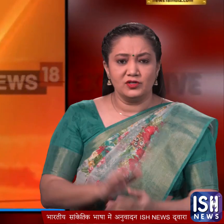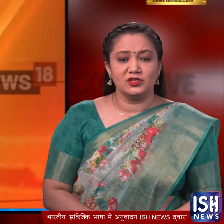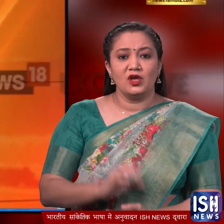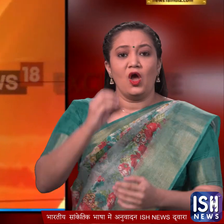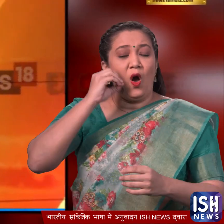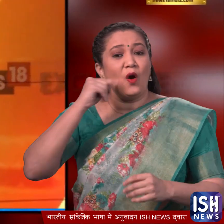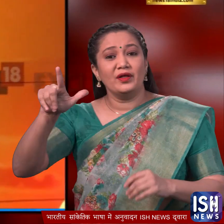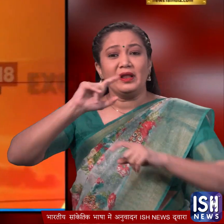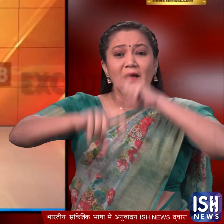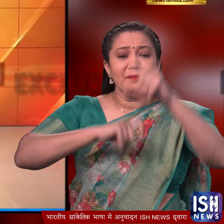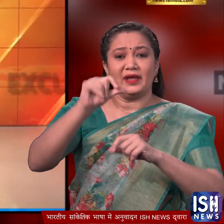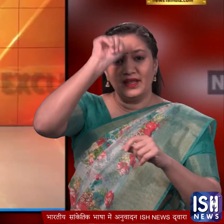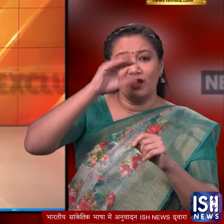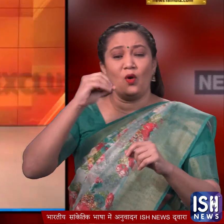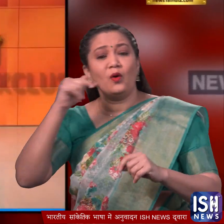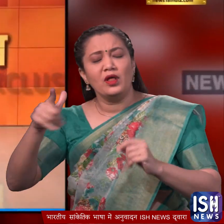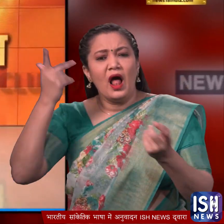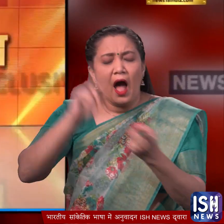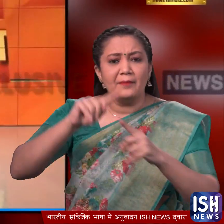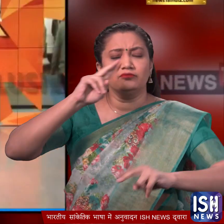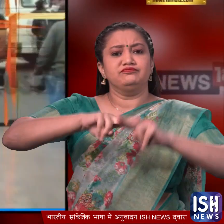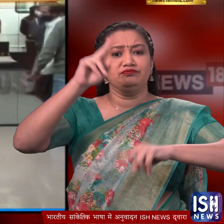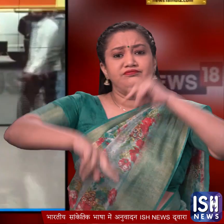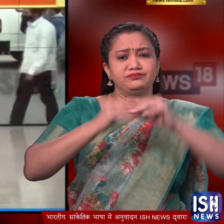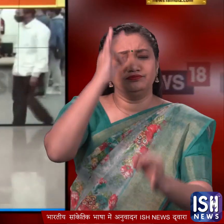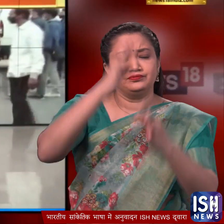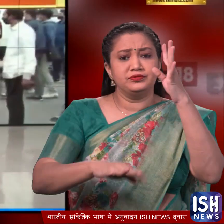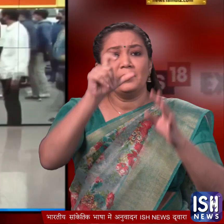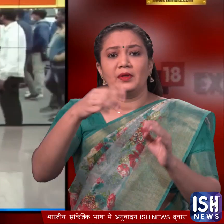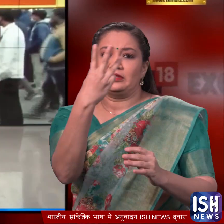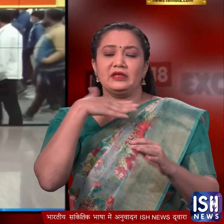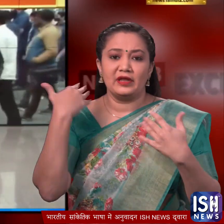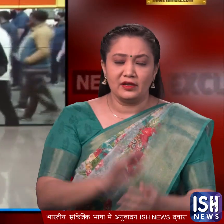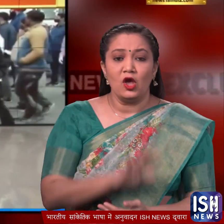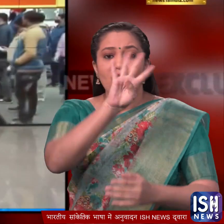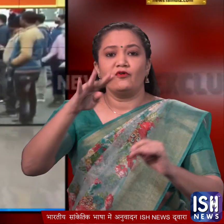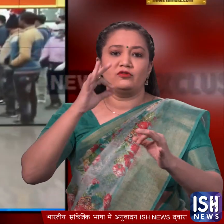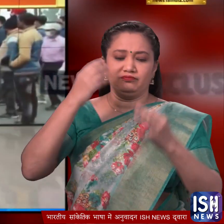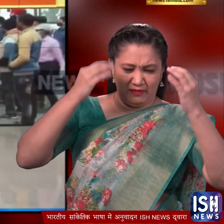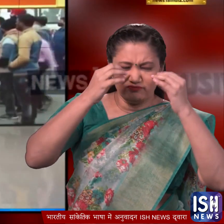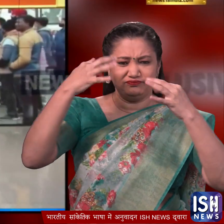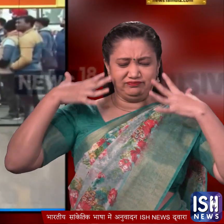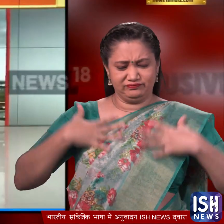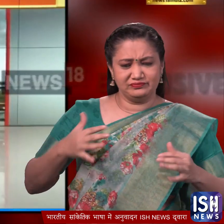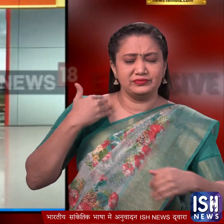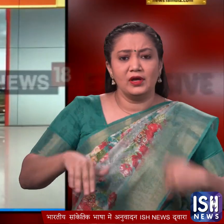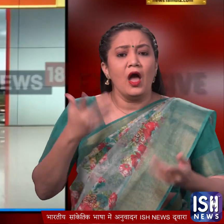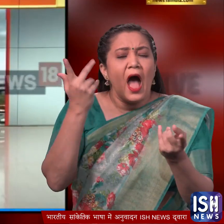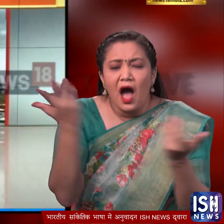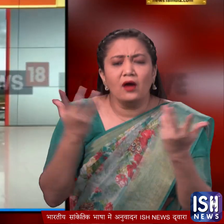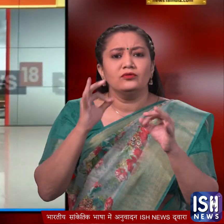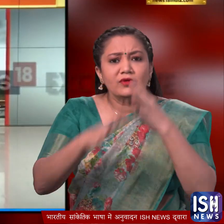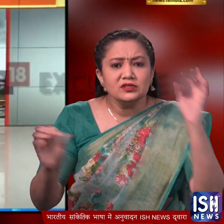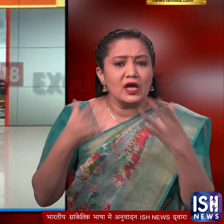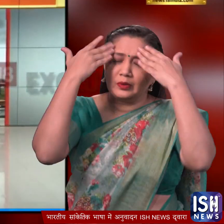वहां तेल की कंपनी इंडियन ऑयल की एक यूनिट में आग लग गई। हादसे में 3 लोगों की मौत हो गई जबकि 44 लोग जख्मी हो गए। आग लगने की वजह का पता